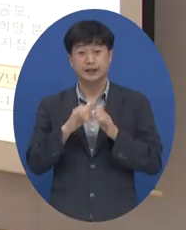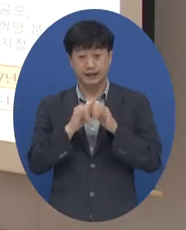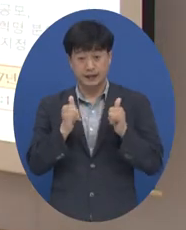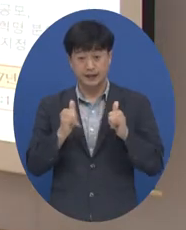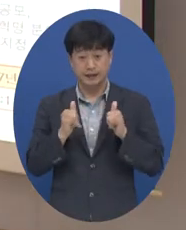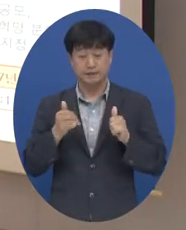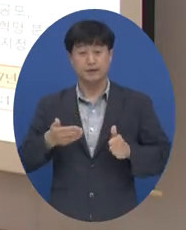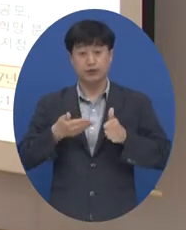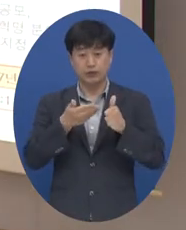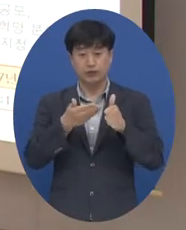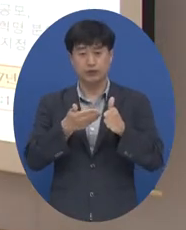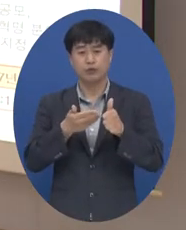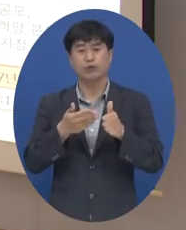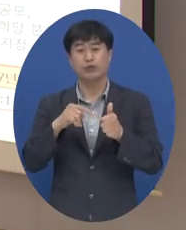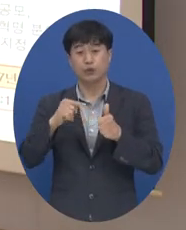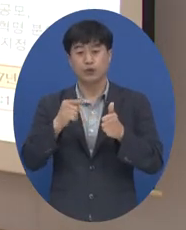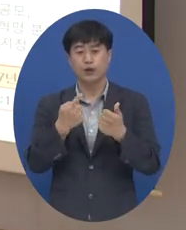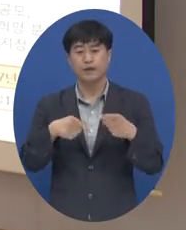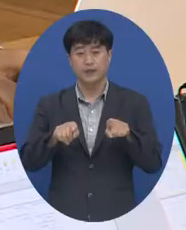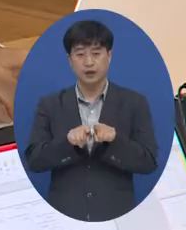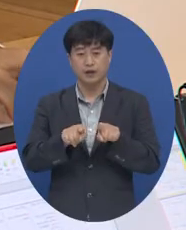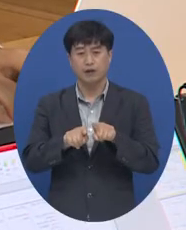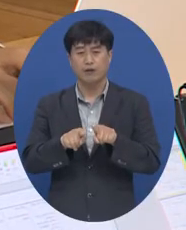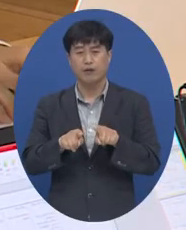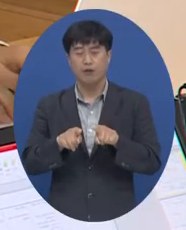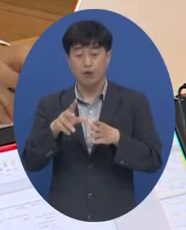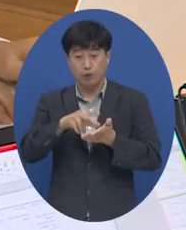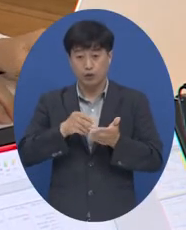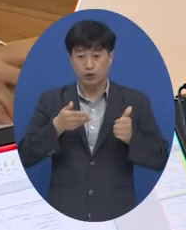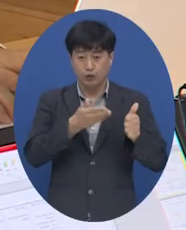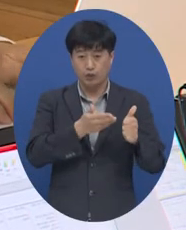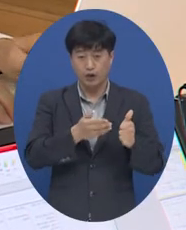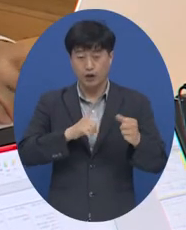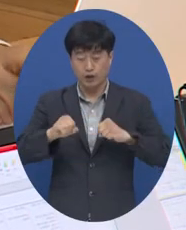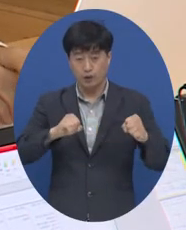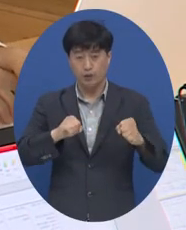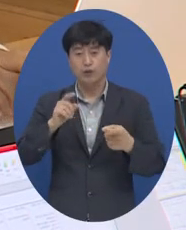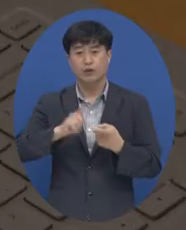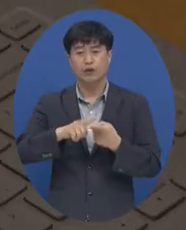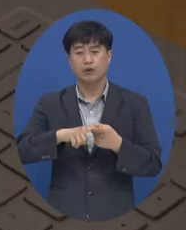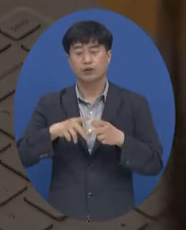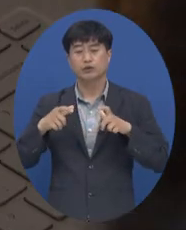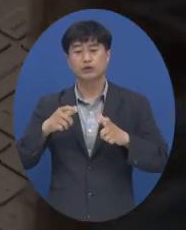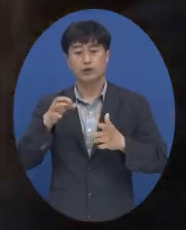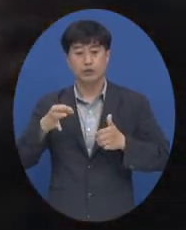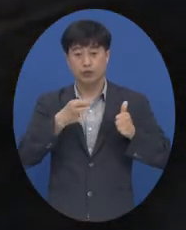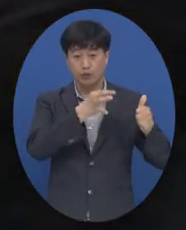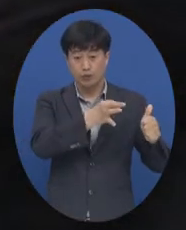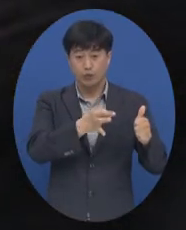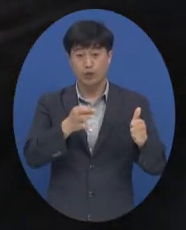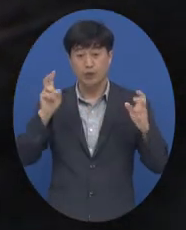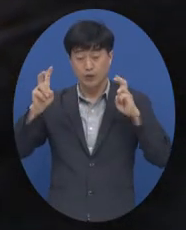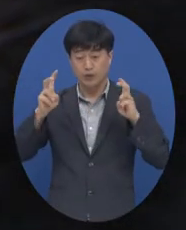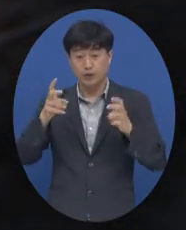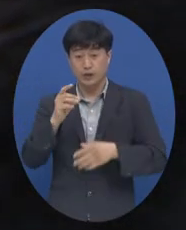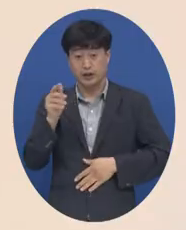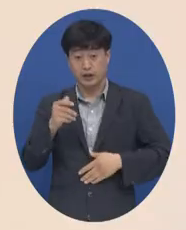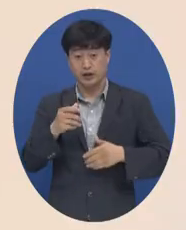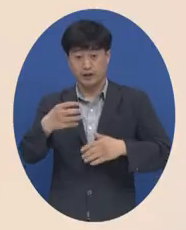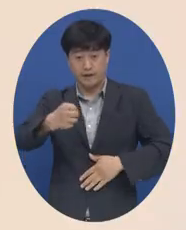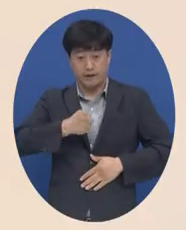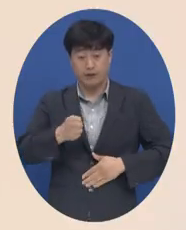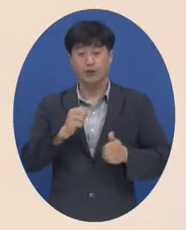연계해 교육생에게는 데이터 전처리 과제를 줘서 수행권별로 지역 화폐를 지급하고 기업의 데이터 확보를